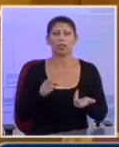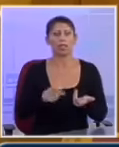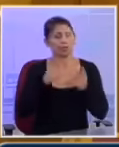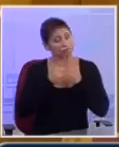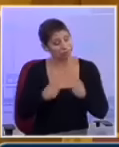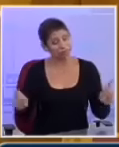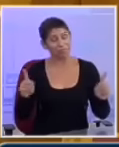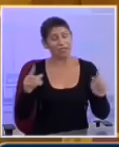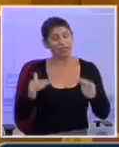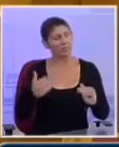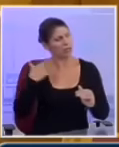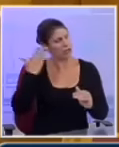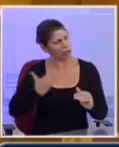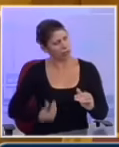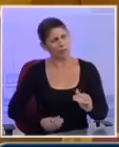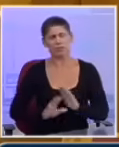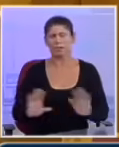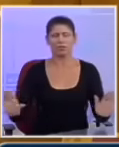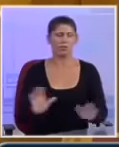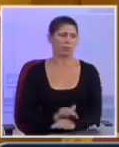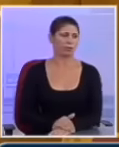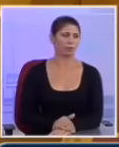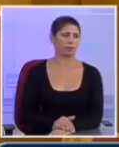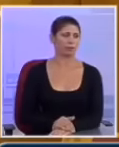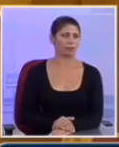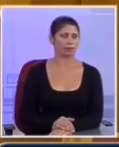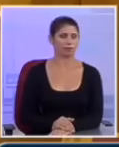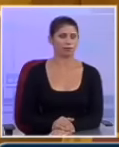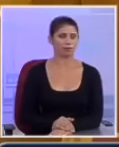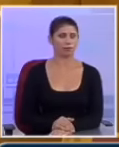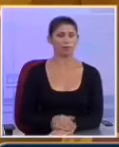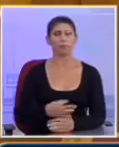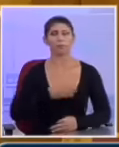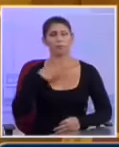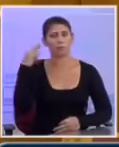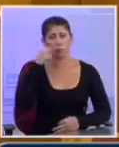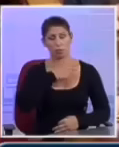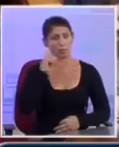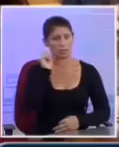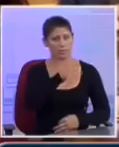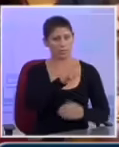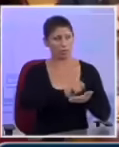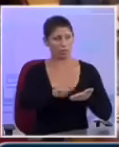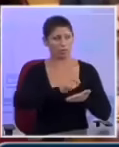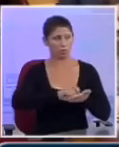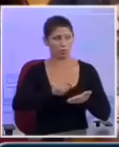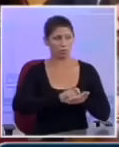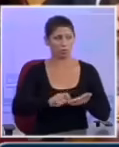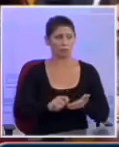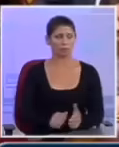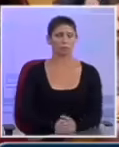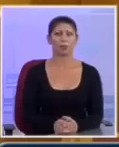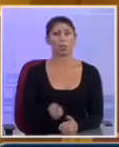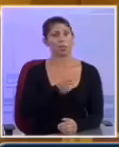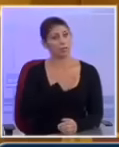συνηθίσω, επιτρέψτε μου, θα τη συνηθίσω. Απέστειλα, κύριε Πρωθυπουργέ, σε εσάς μια επιστολή. Πιστεύω